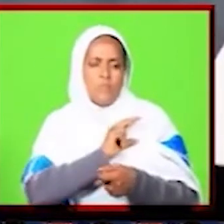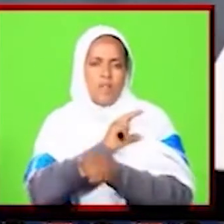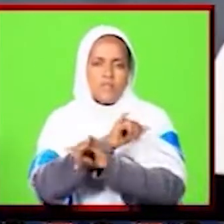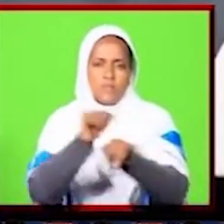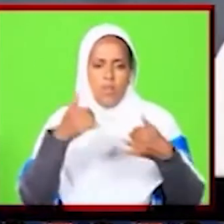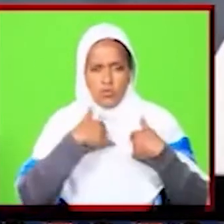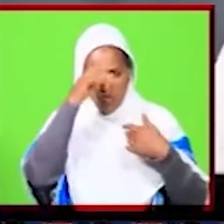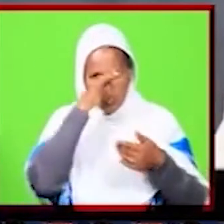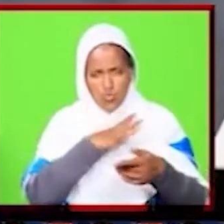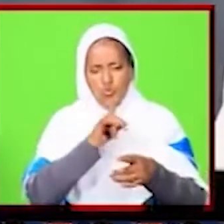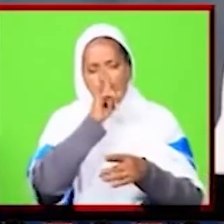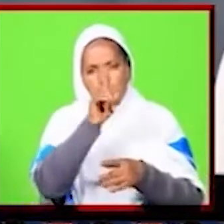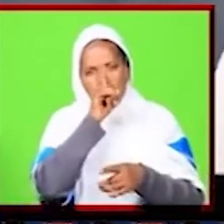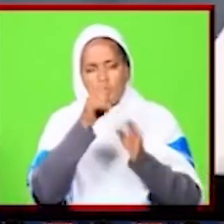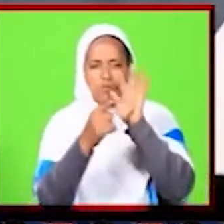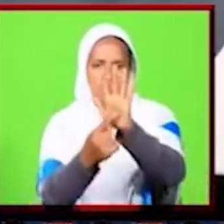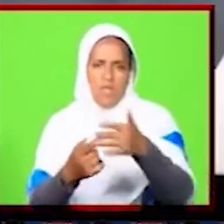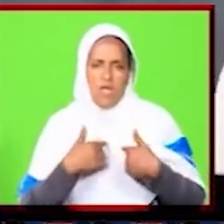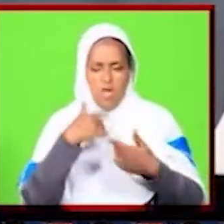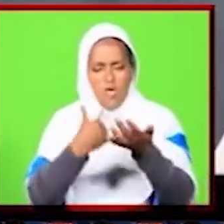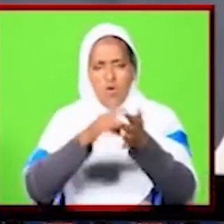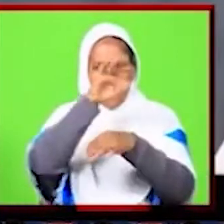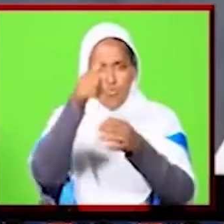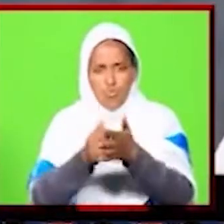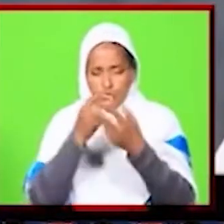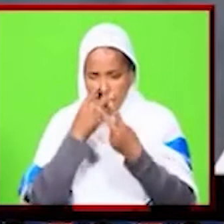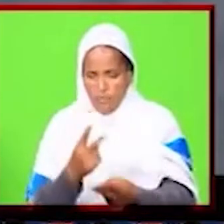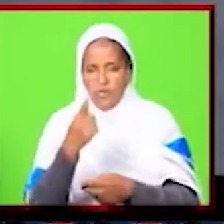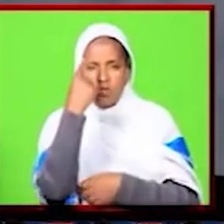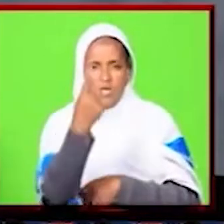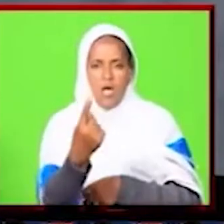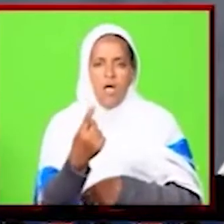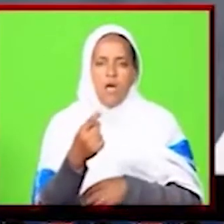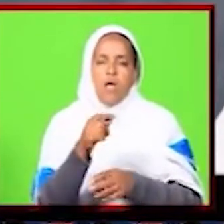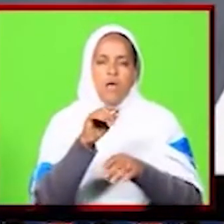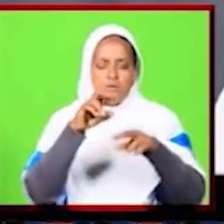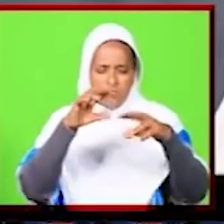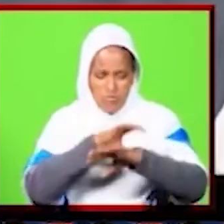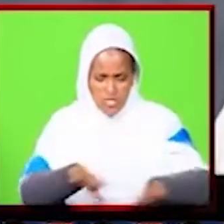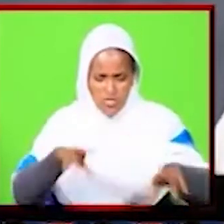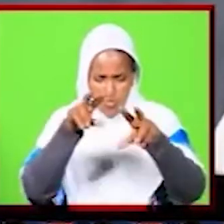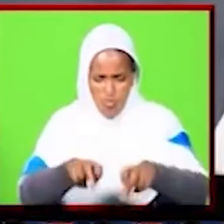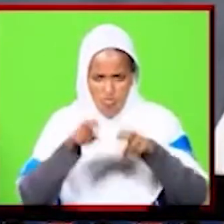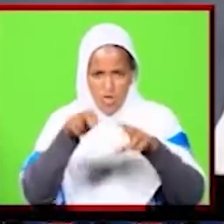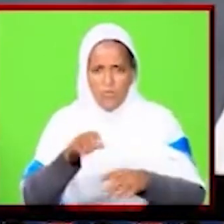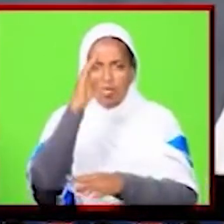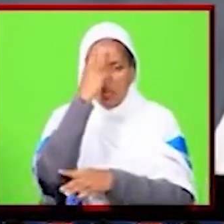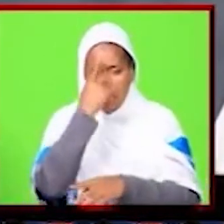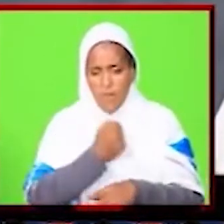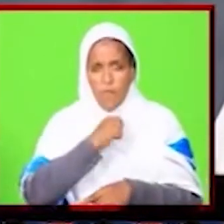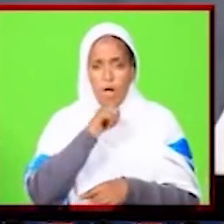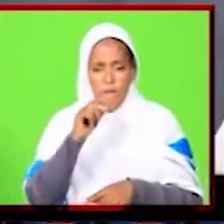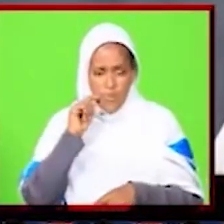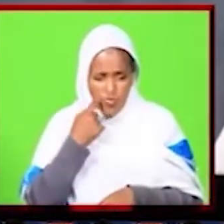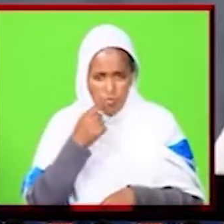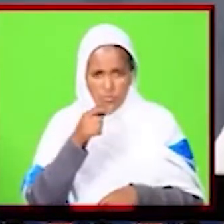ጠባይ ላለባቸውም ሰዎች ሁሉ ነገር እውነትነቱን ያሳያል። እና ይሄን ሁሉ የተመለከተ አንድ አርኪኦሎጂስት ምንም እንኳን ሰውየው በእግዚአብሔር